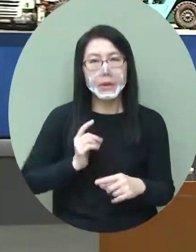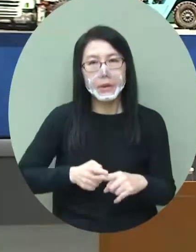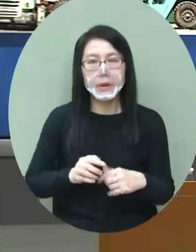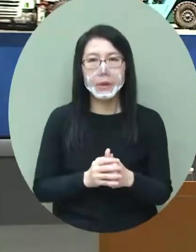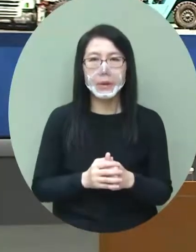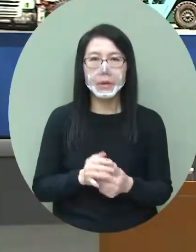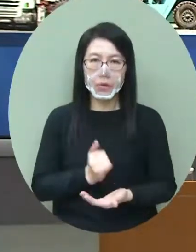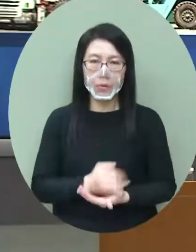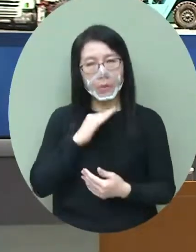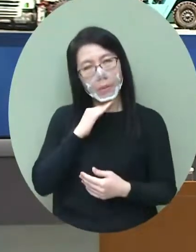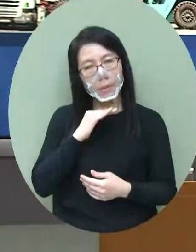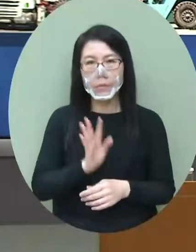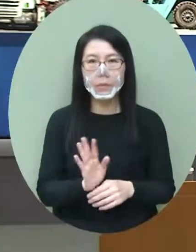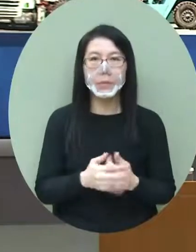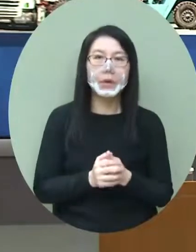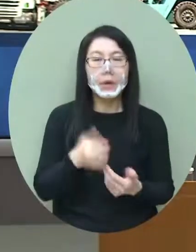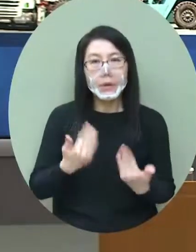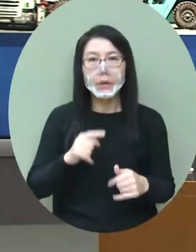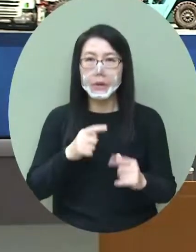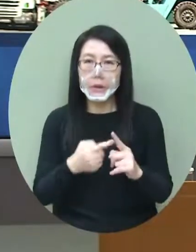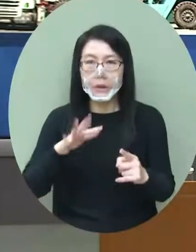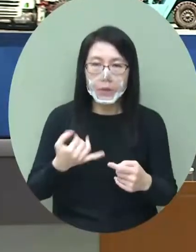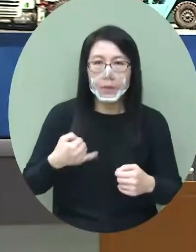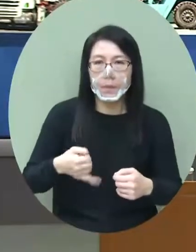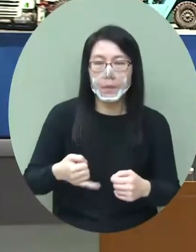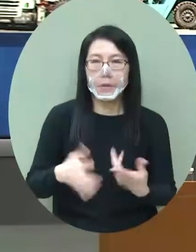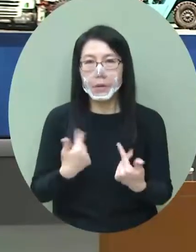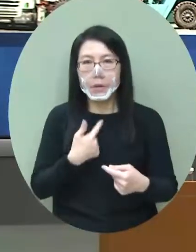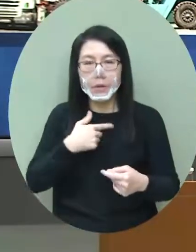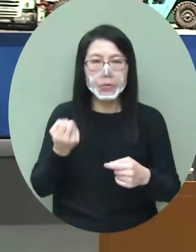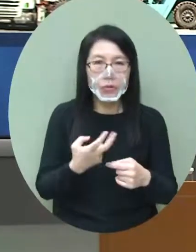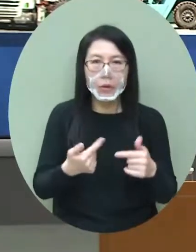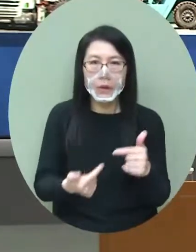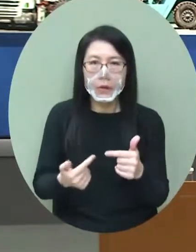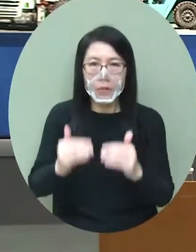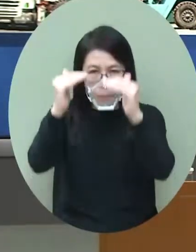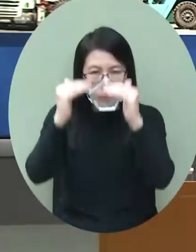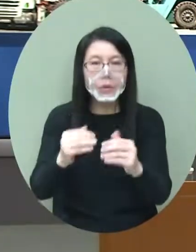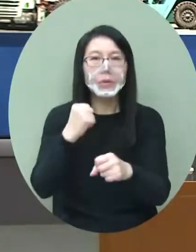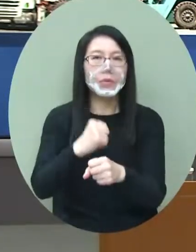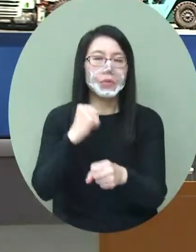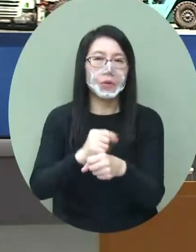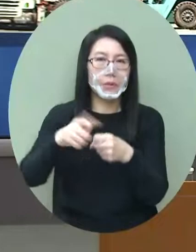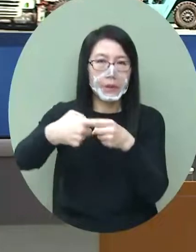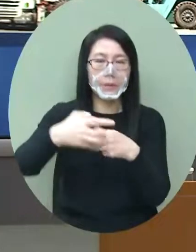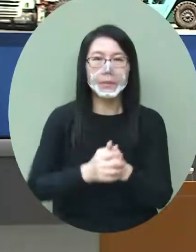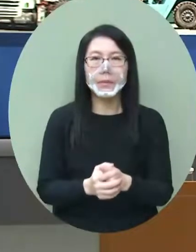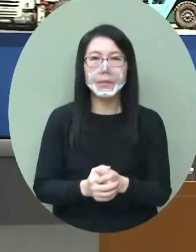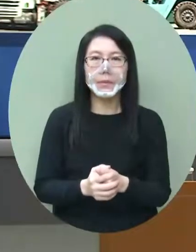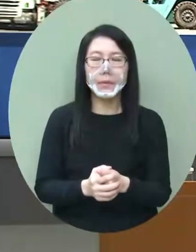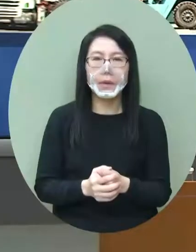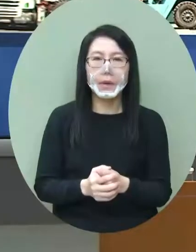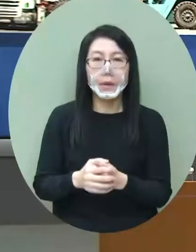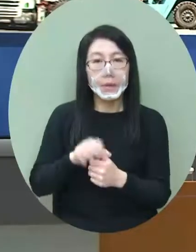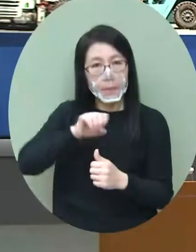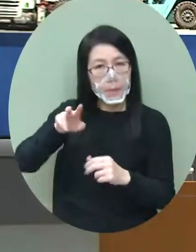开放。可是呢我们不会光坐着不工作的，所以呢我们 正在做以下的工作，一个呢